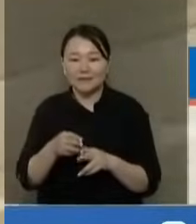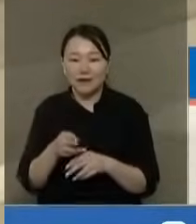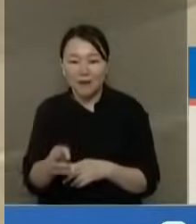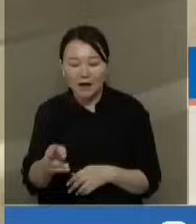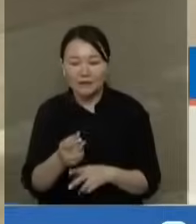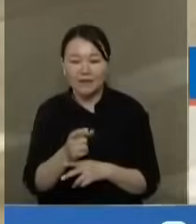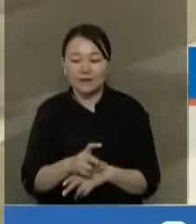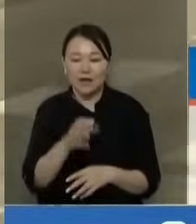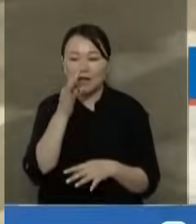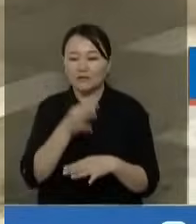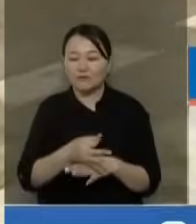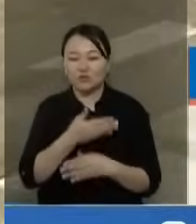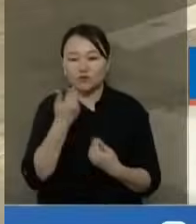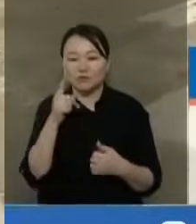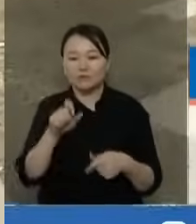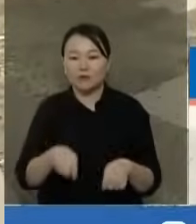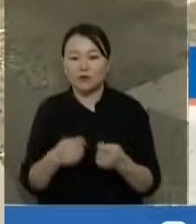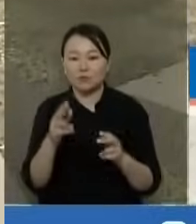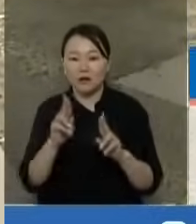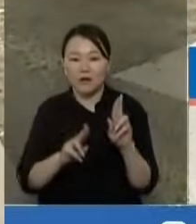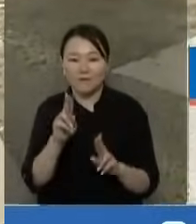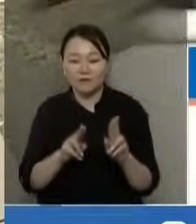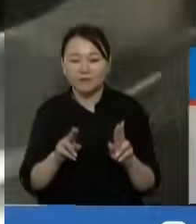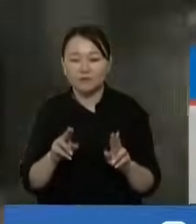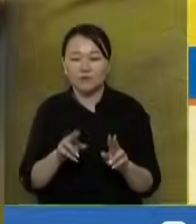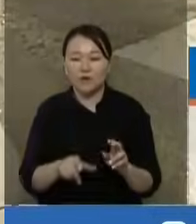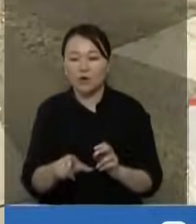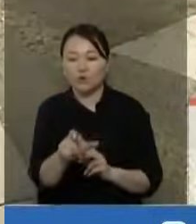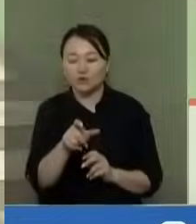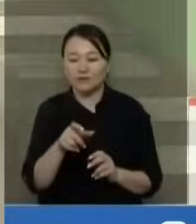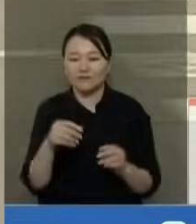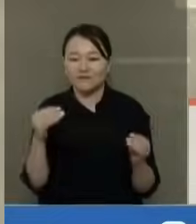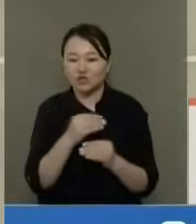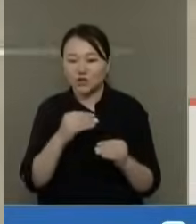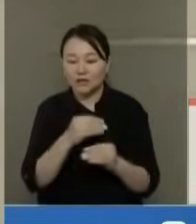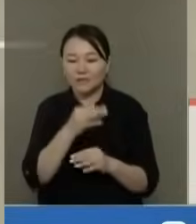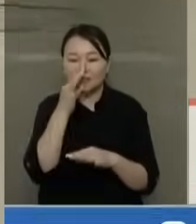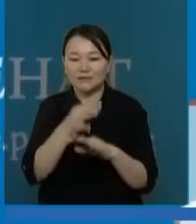несут ответственности за нарушение правил дорожного движения, подчеркнул замминистра.